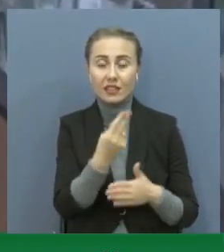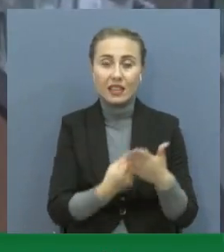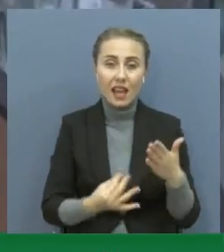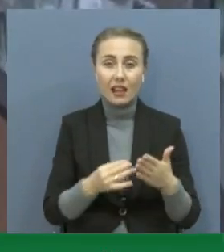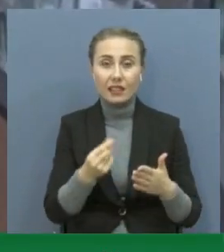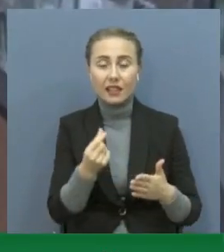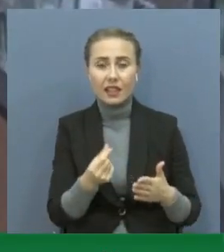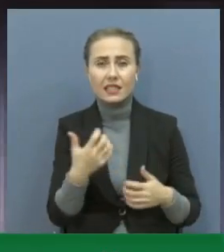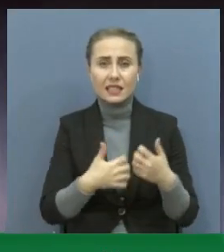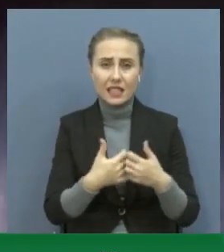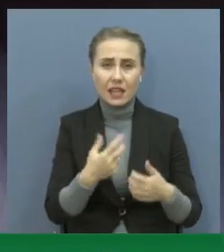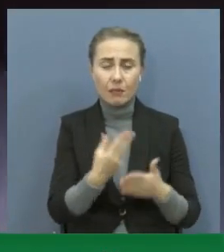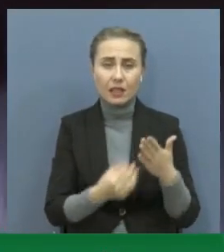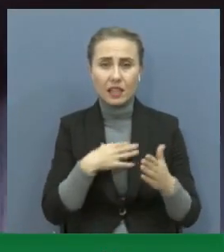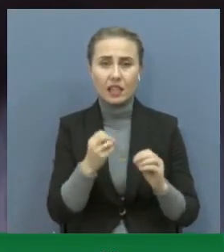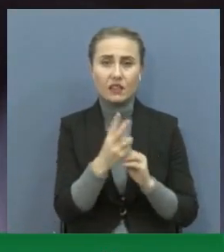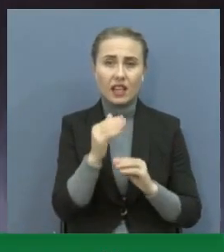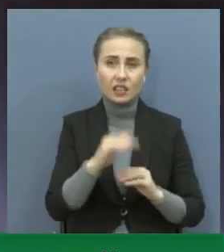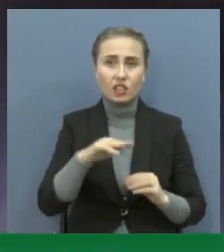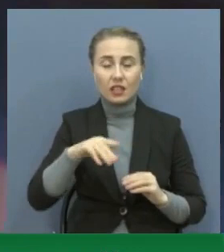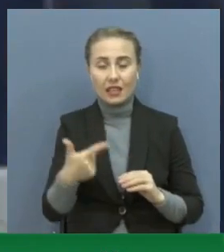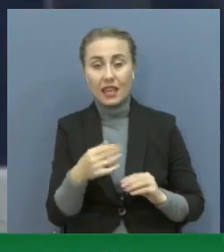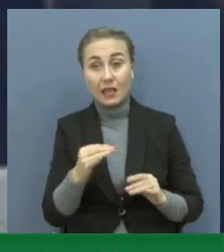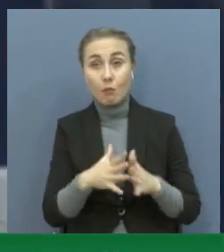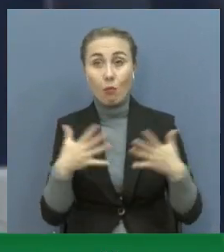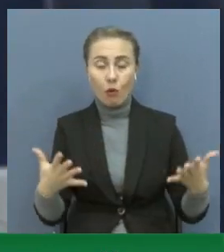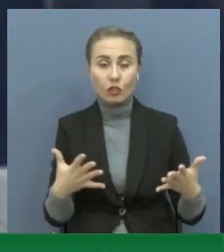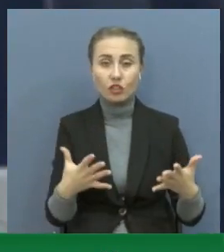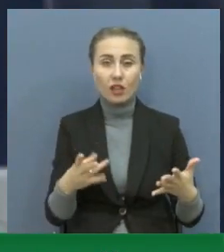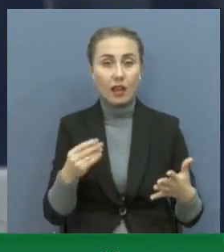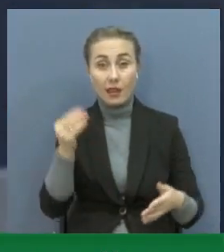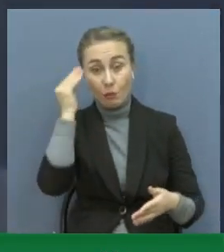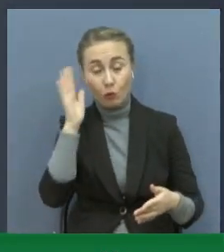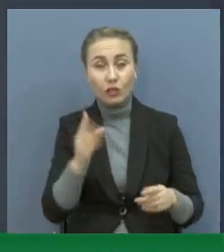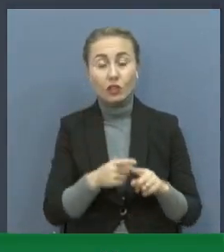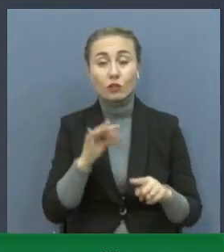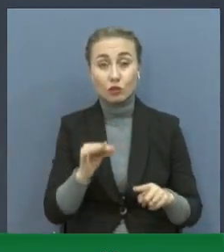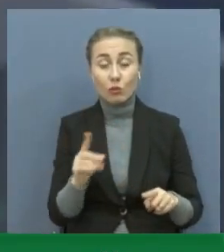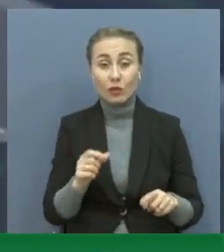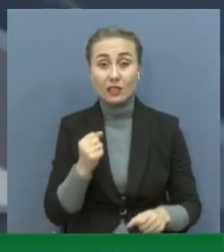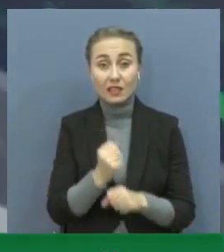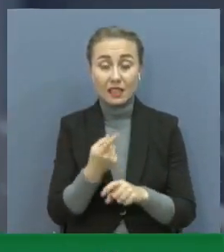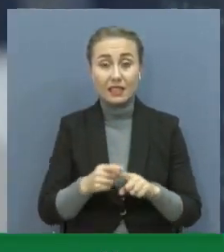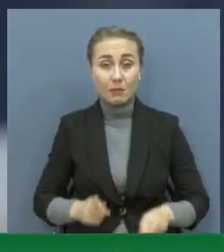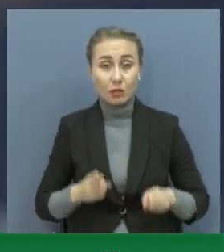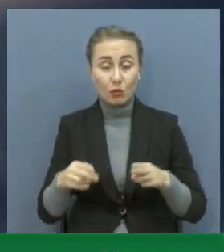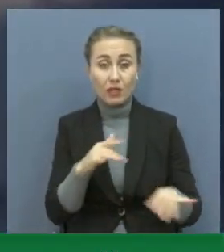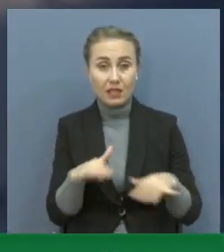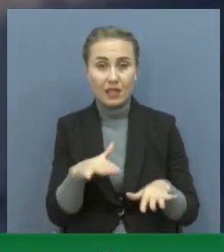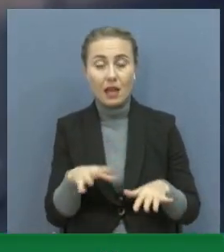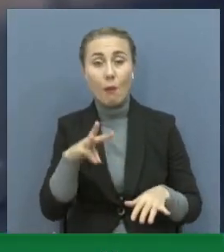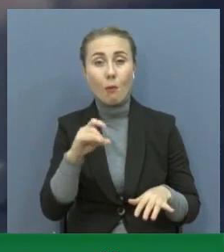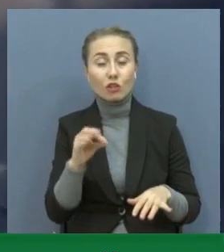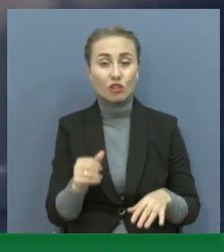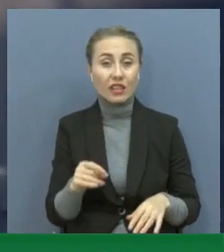среднем потери составляли 12 тысяч тенге и больше. Не мудрено, что для осуществления своей преступной деятельности